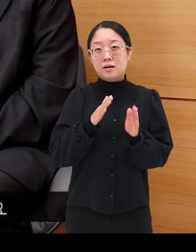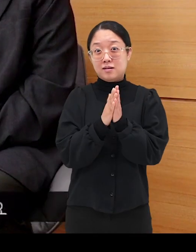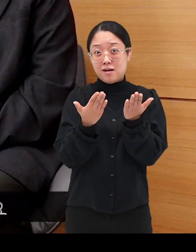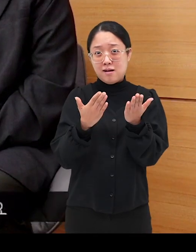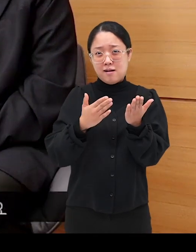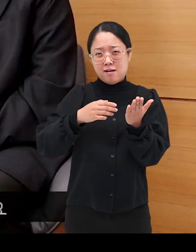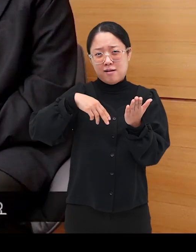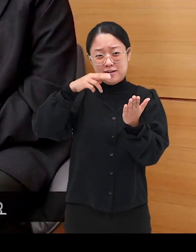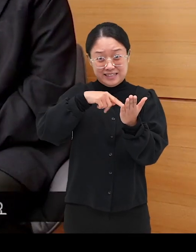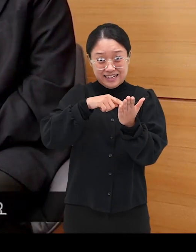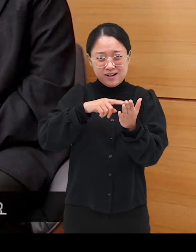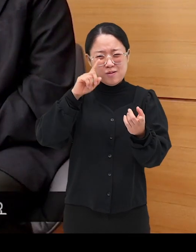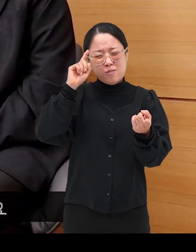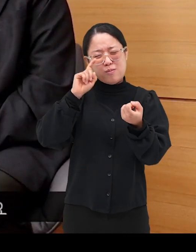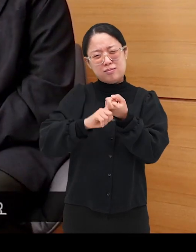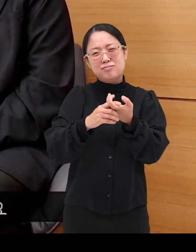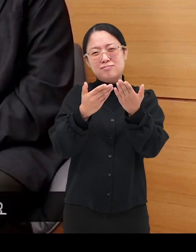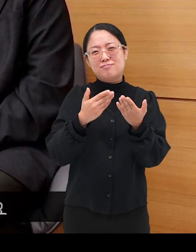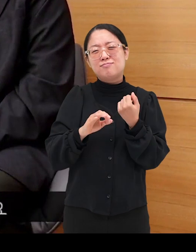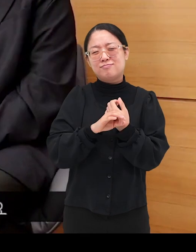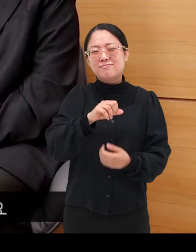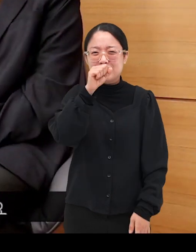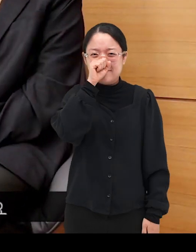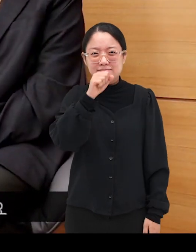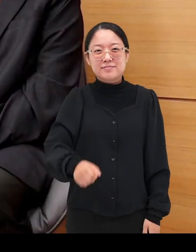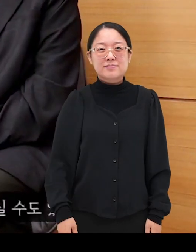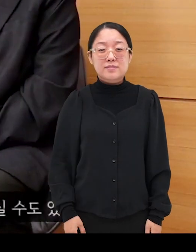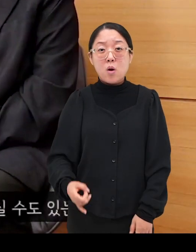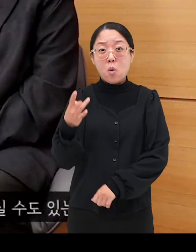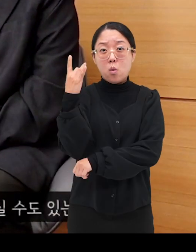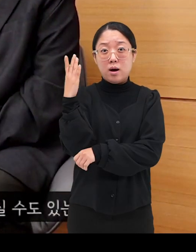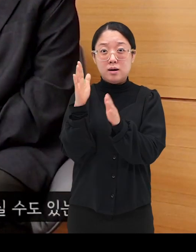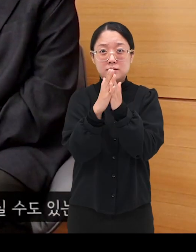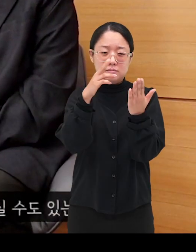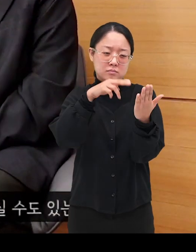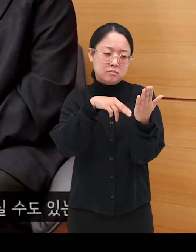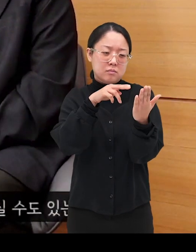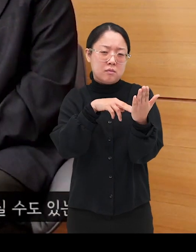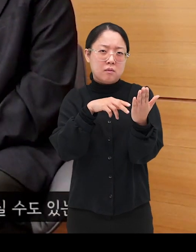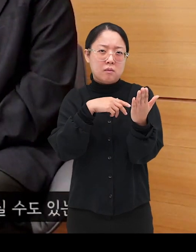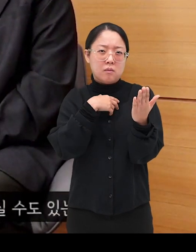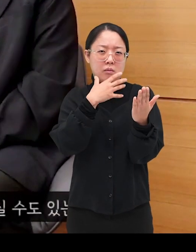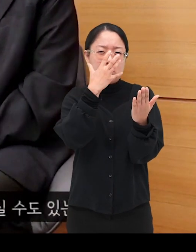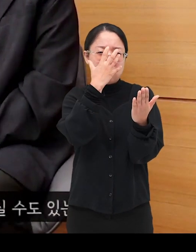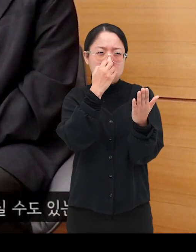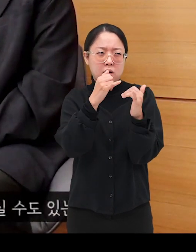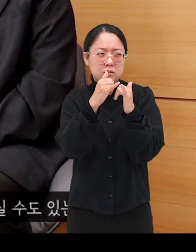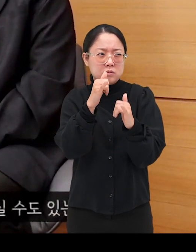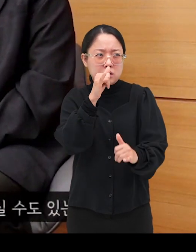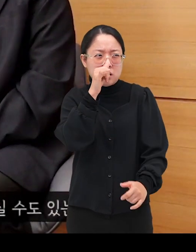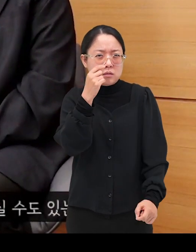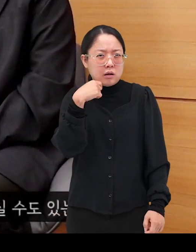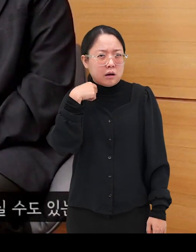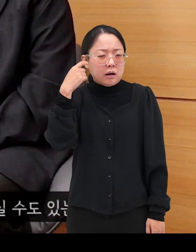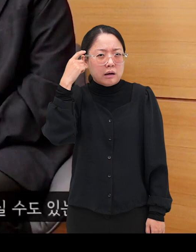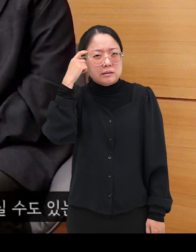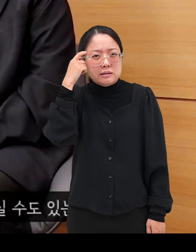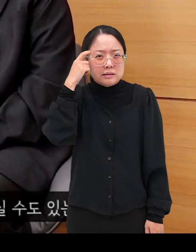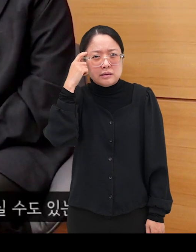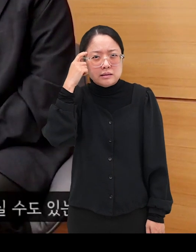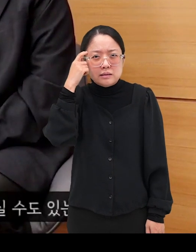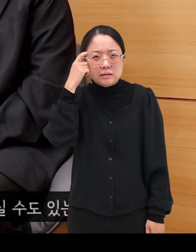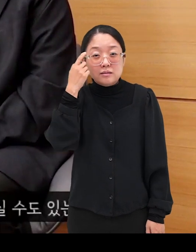제 책을 많이 좋아해 주셨으면 좋겠고요. 원래 책을 읽다 보시면 제가 굉장히 우울한